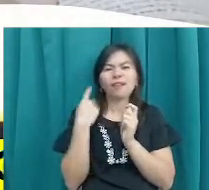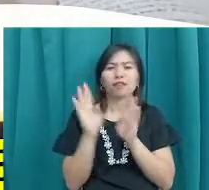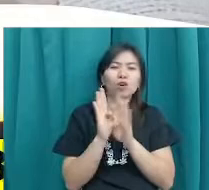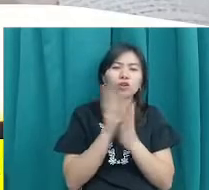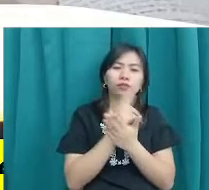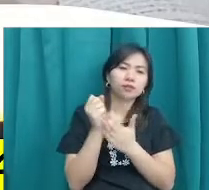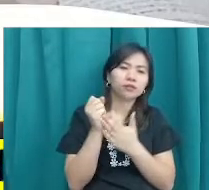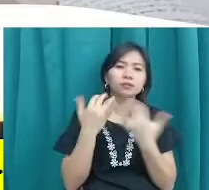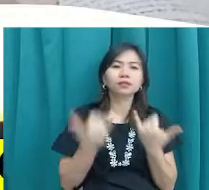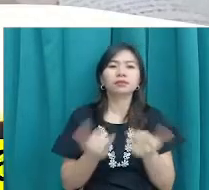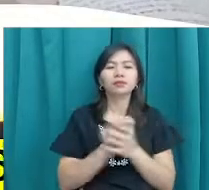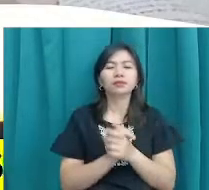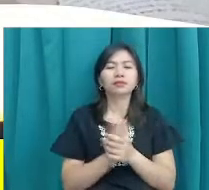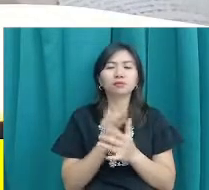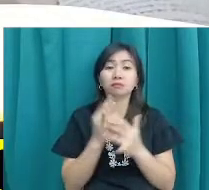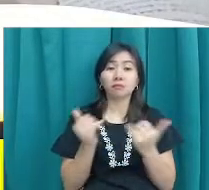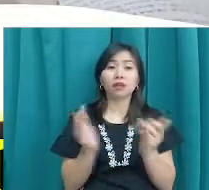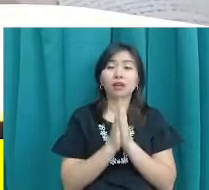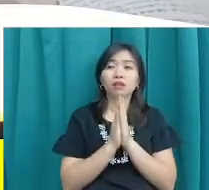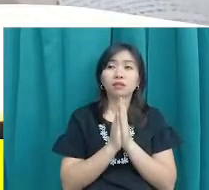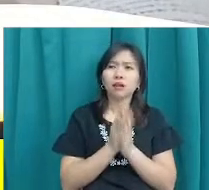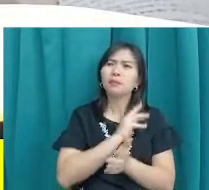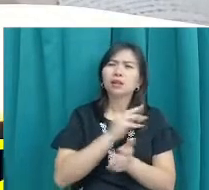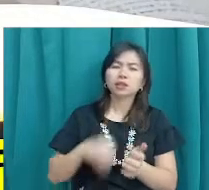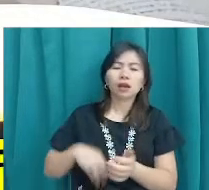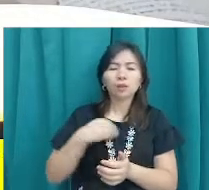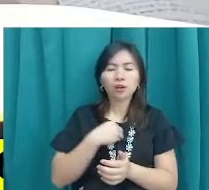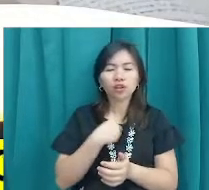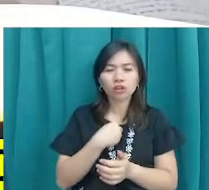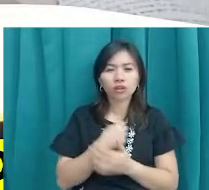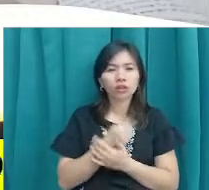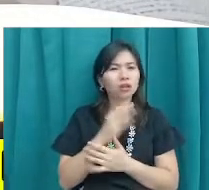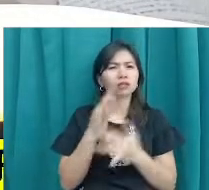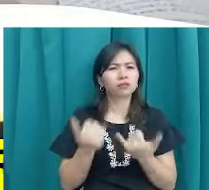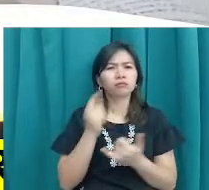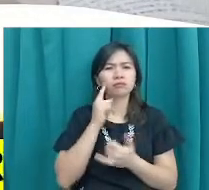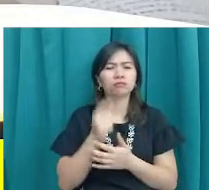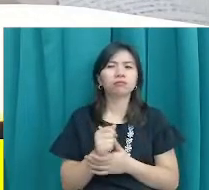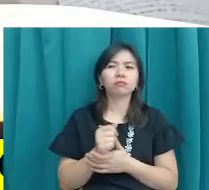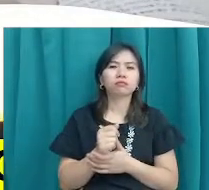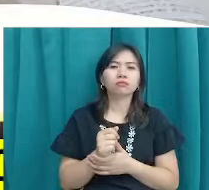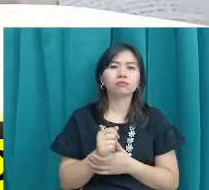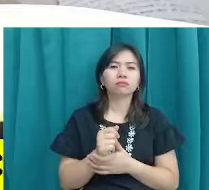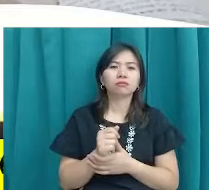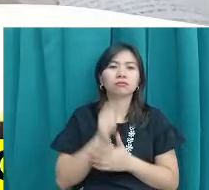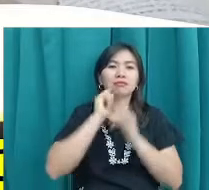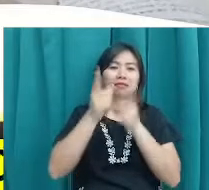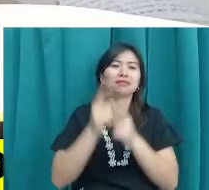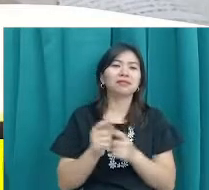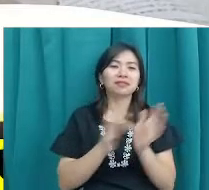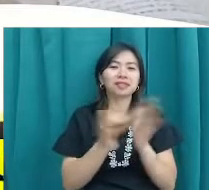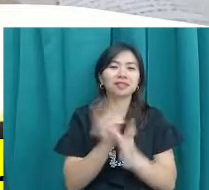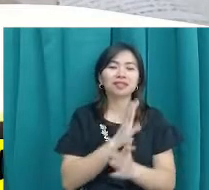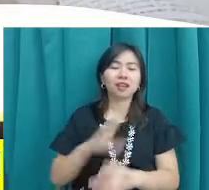Pambihira. Close pala kayo, ha? Sagot sa kanya ng Panginoon. Sabi sa kanya ng Panginoon, daw, hast